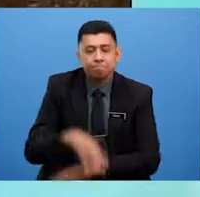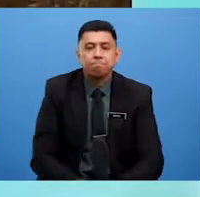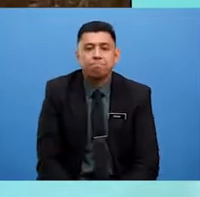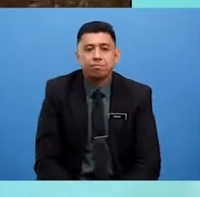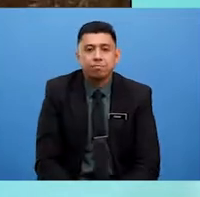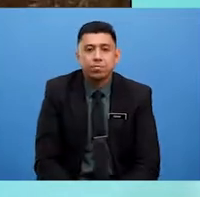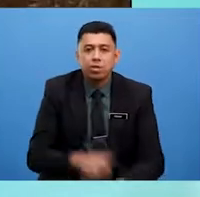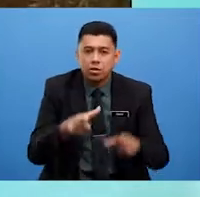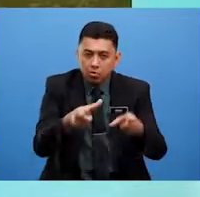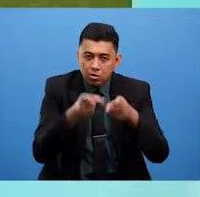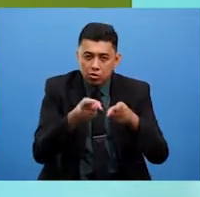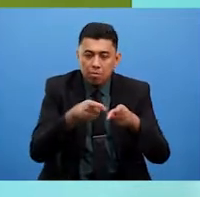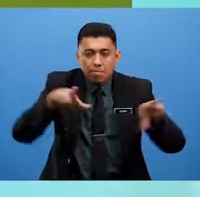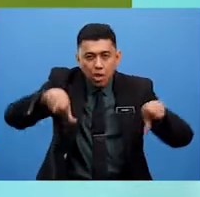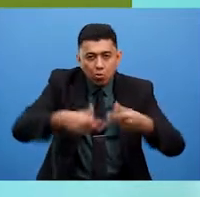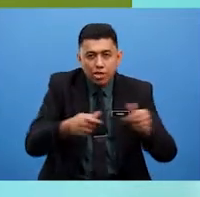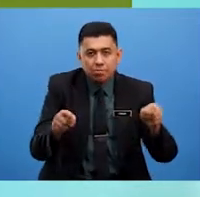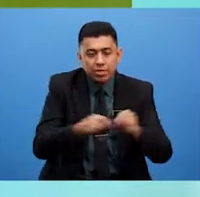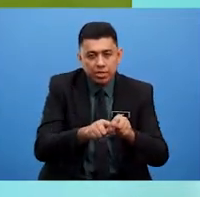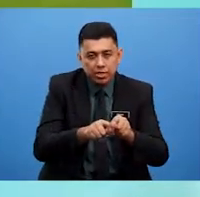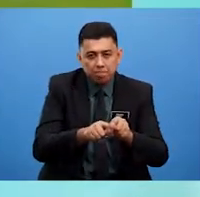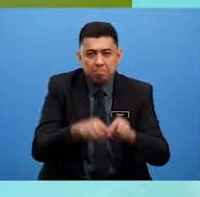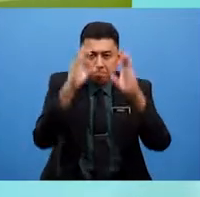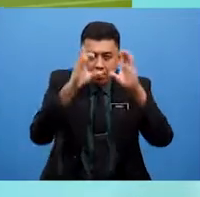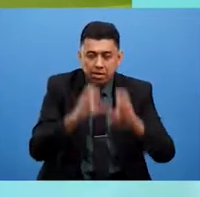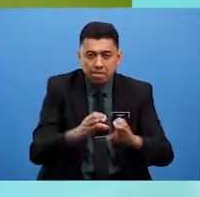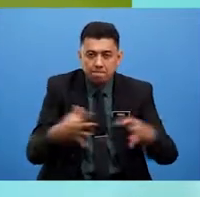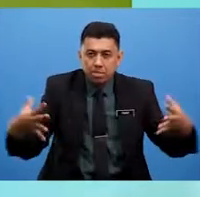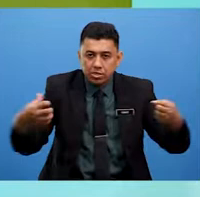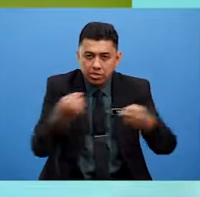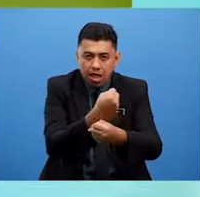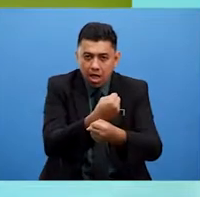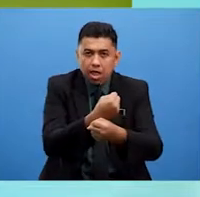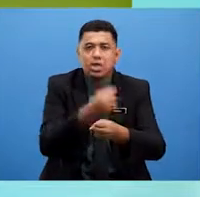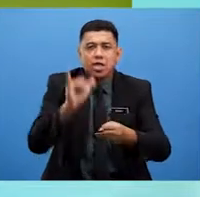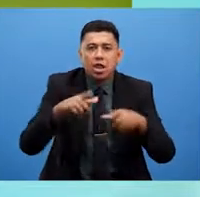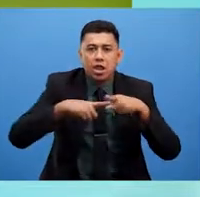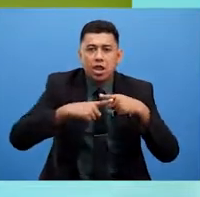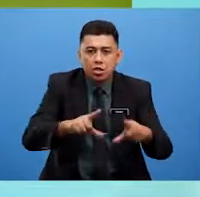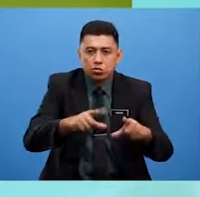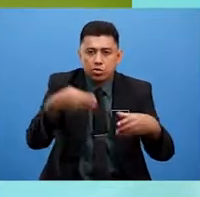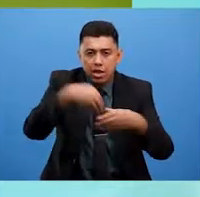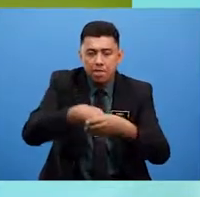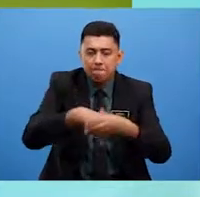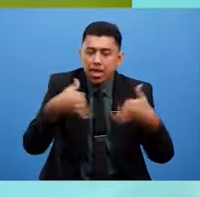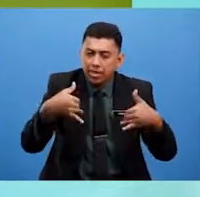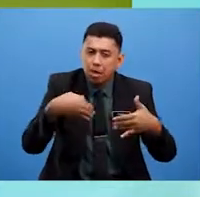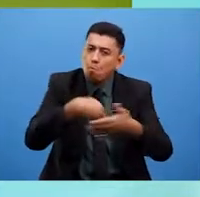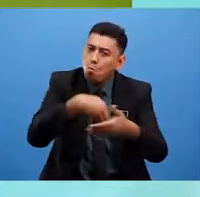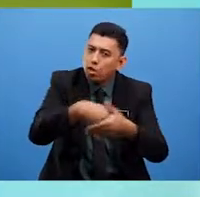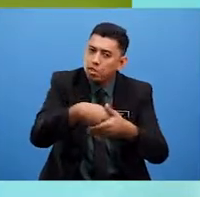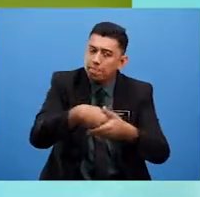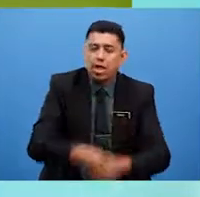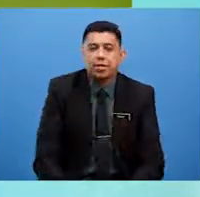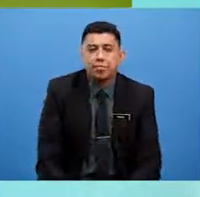ialah kelajuan perlakuan, seperti strategi menyerang yang laju dalam permainan bola sepak.